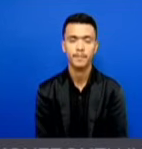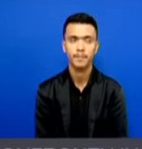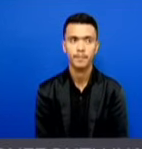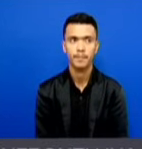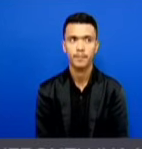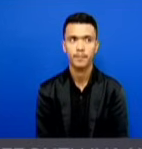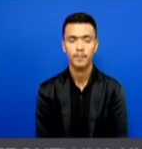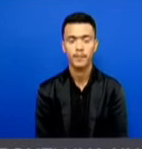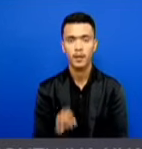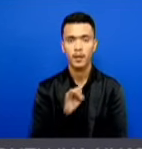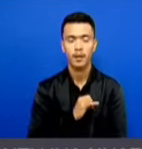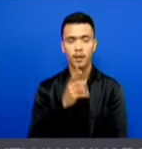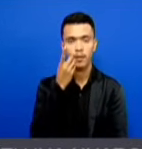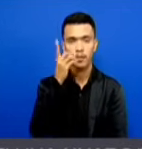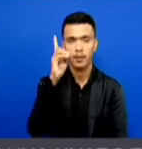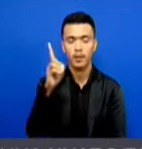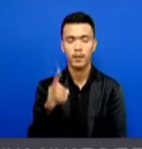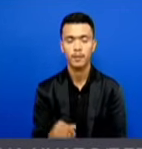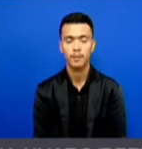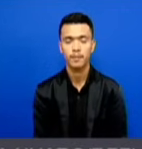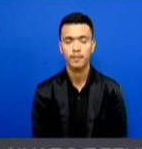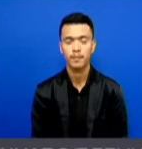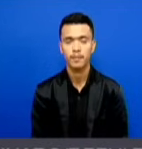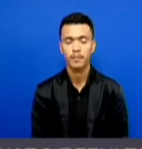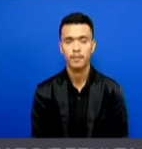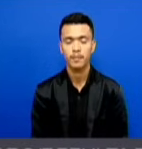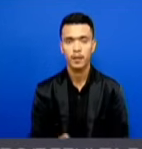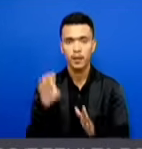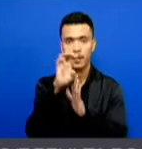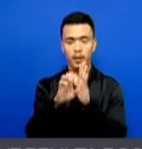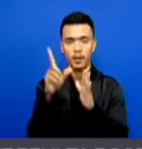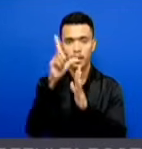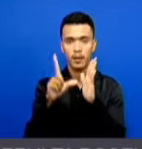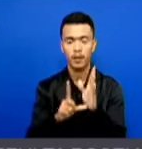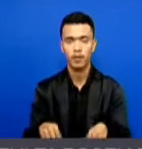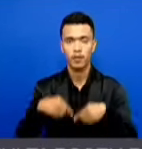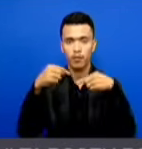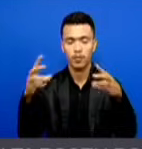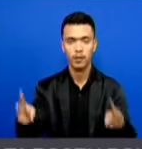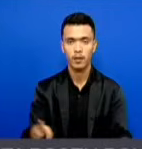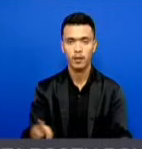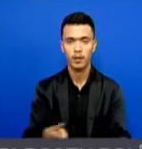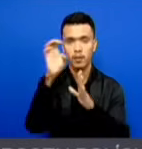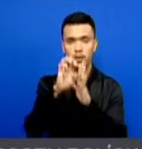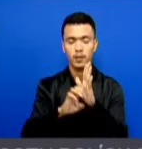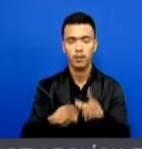ne de ne be hau tiram karim memang kultura bandu hau sama romak la bandu hau le fo dalang istadu fo dalang gobierno fo dalang hafir hau maroma kane